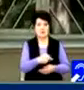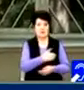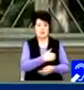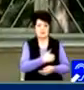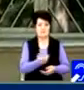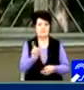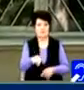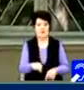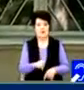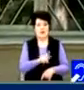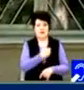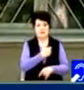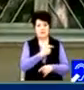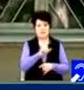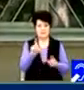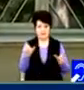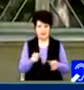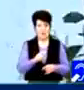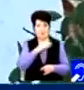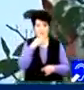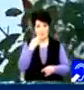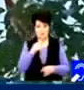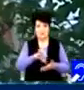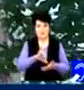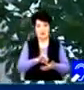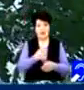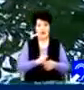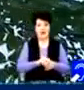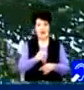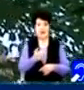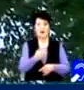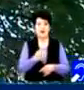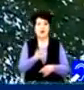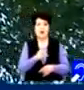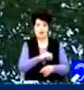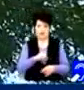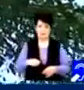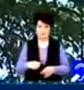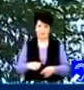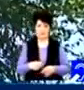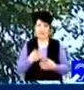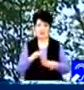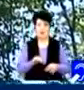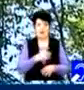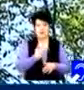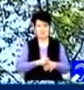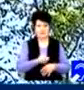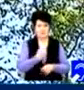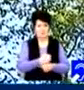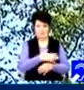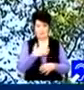voie experții au dedus că mulți dintre pacienții care s au internat benevol au fost de fapt constrânși să facă acest lucru